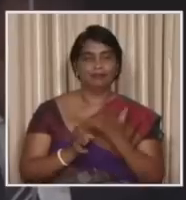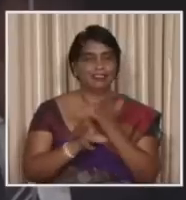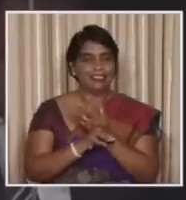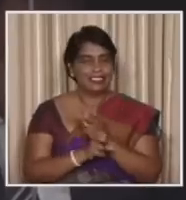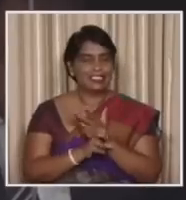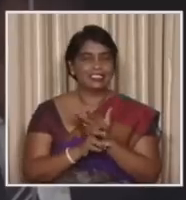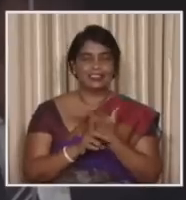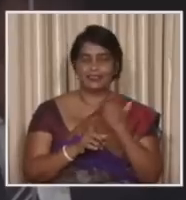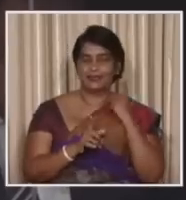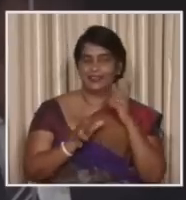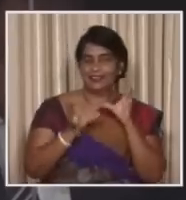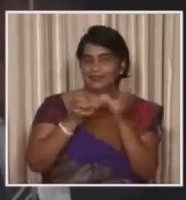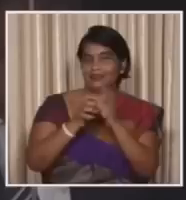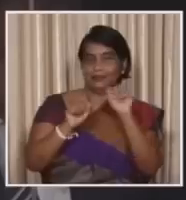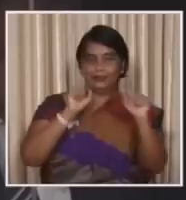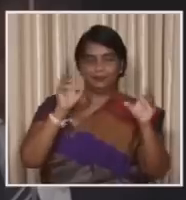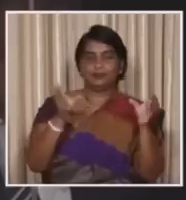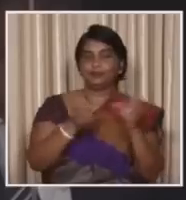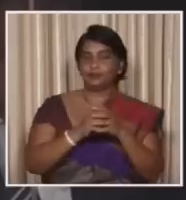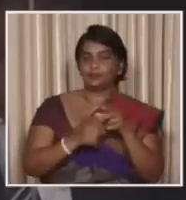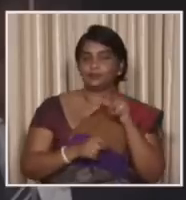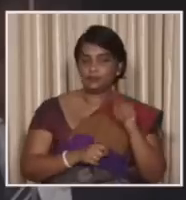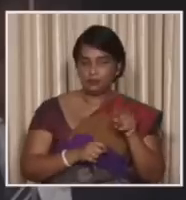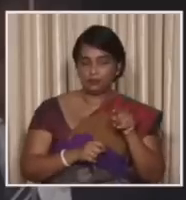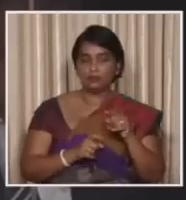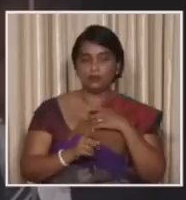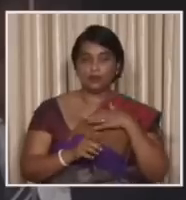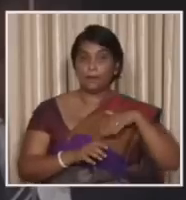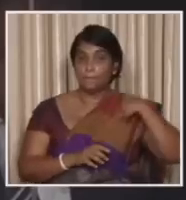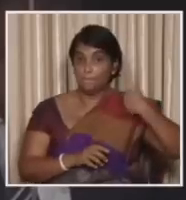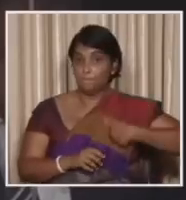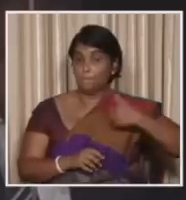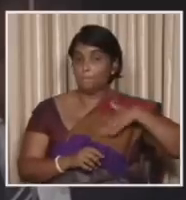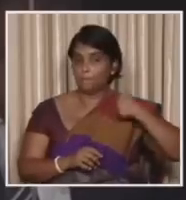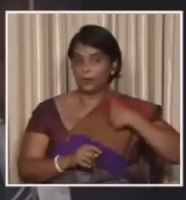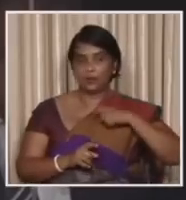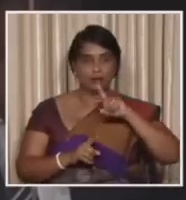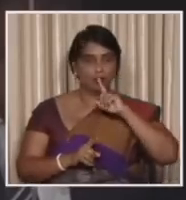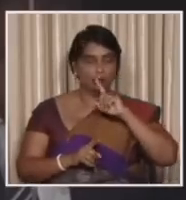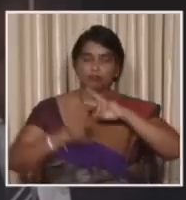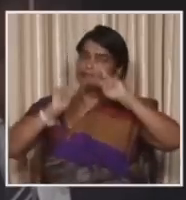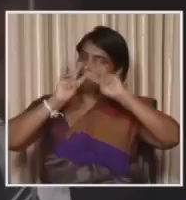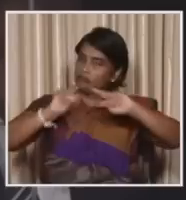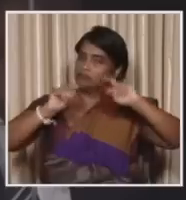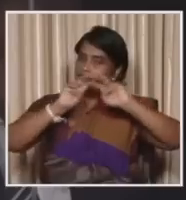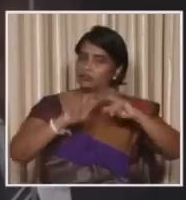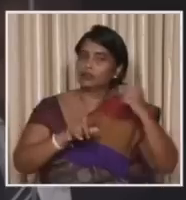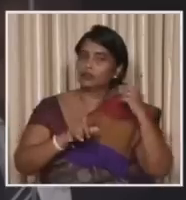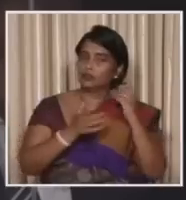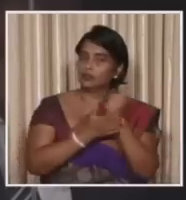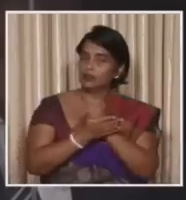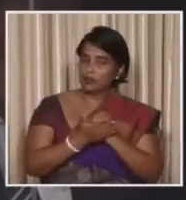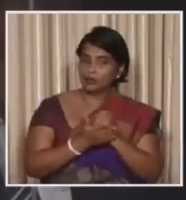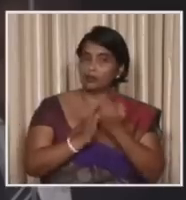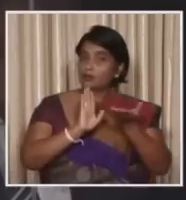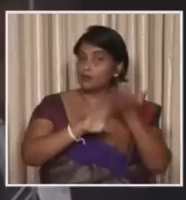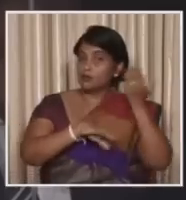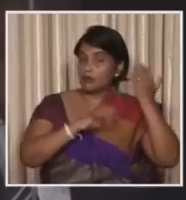රෙජිමේන්තුව සන්නාසනද්ද ඔය වගේ ඒ රෙජිමේන්තු වල අධිපතින්ට කියලා විශාල අධ්‍යයනයක් කරා සෑම නිලධාරියෙක්ගේම